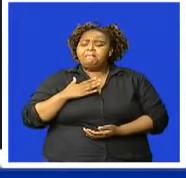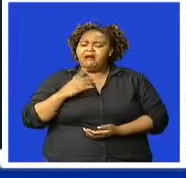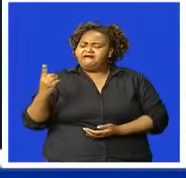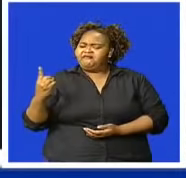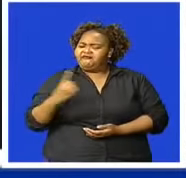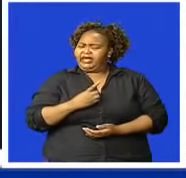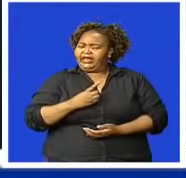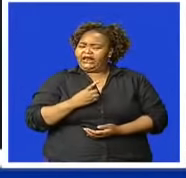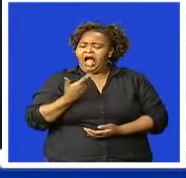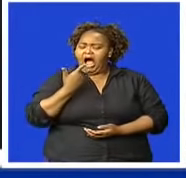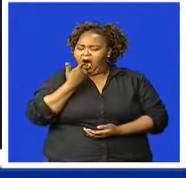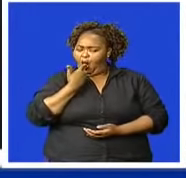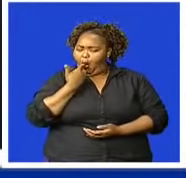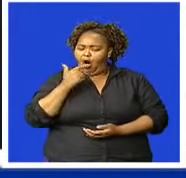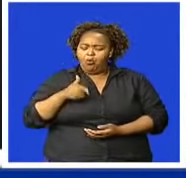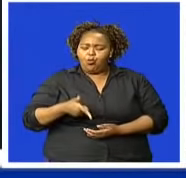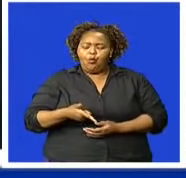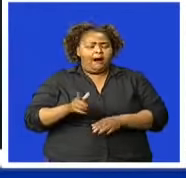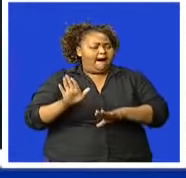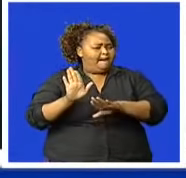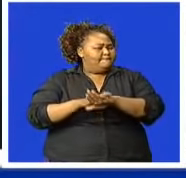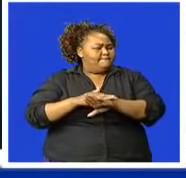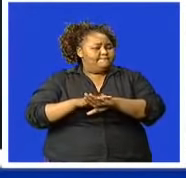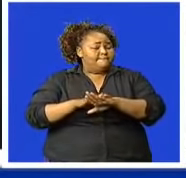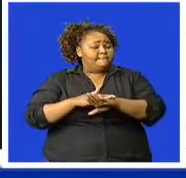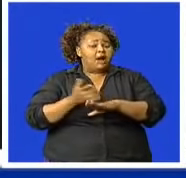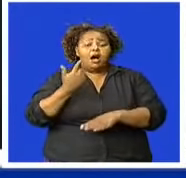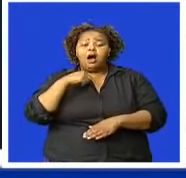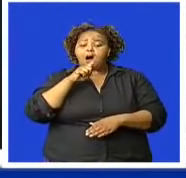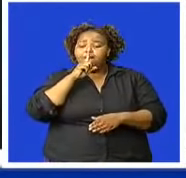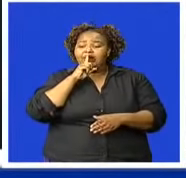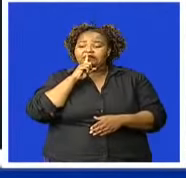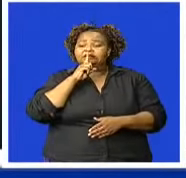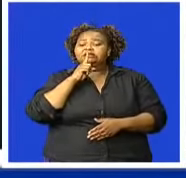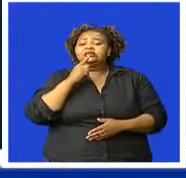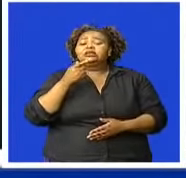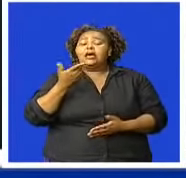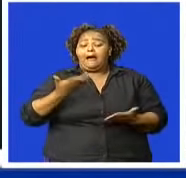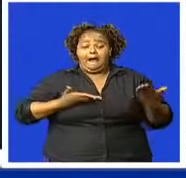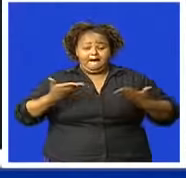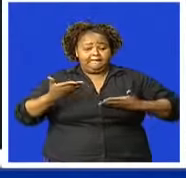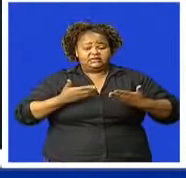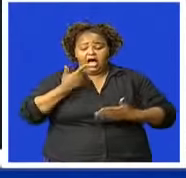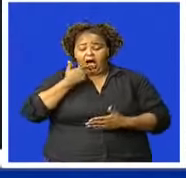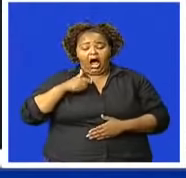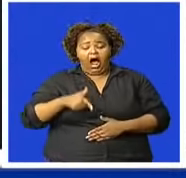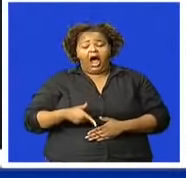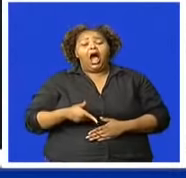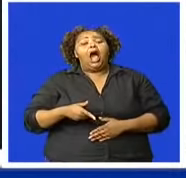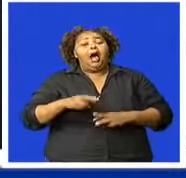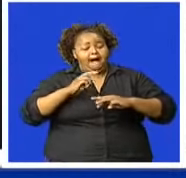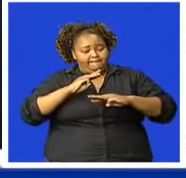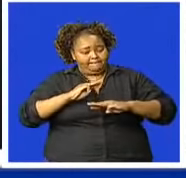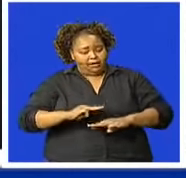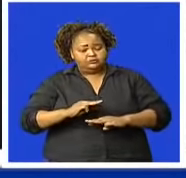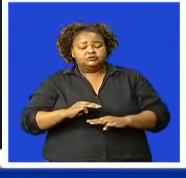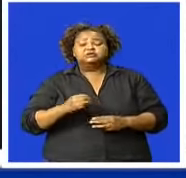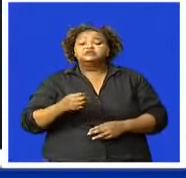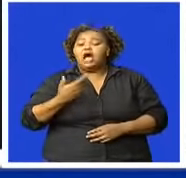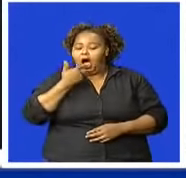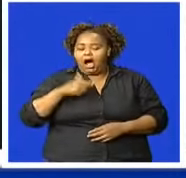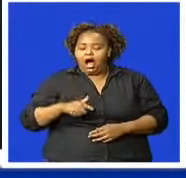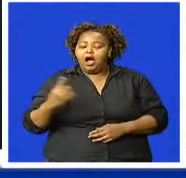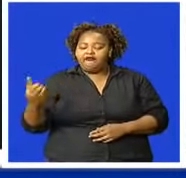petrol bekude khona but ke le garage la sithembisa ukuthi ipetrol utawufika salibeketelela sabambisana